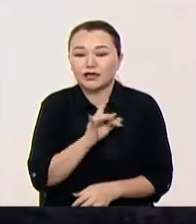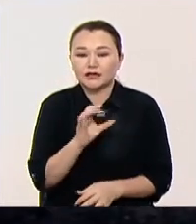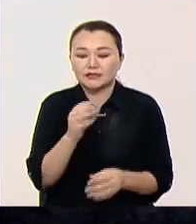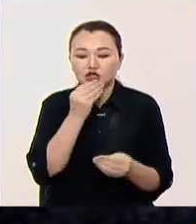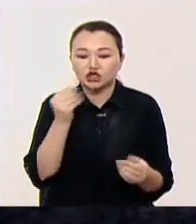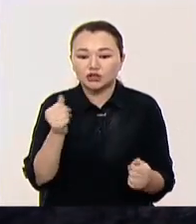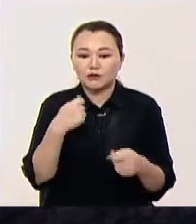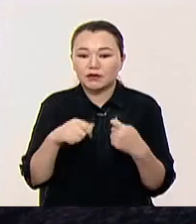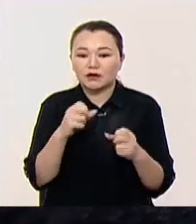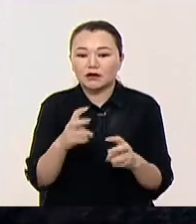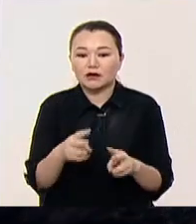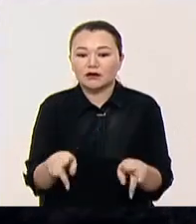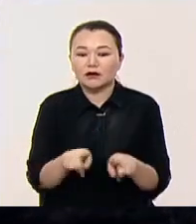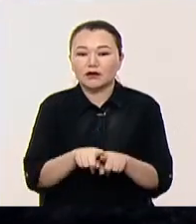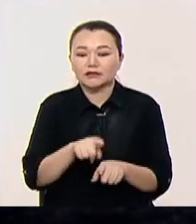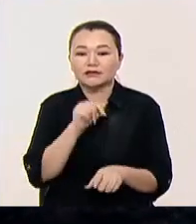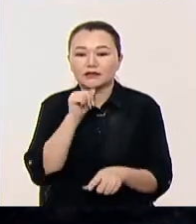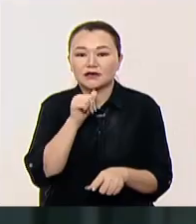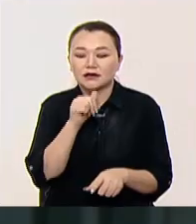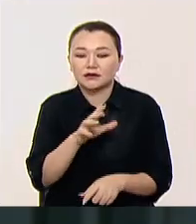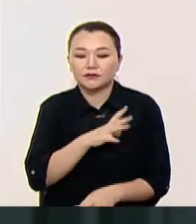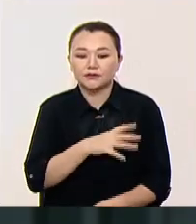исчезнет с полок, как это было с сахаром.